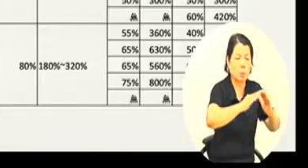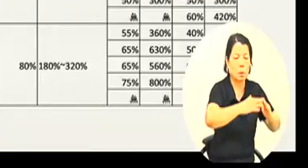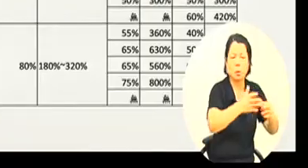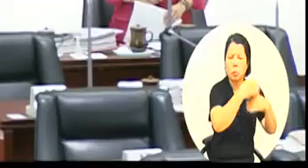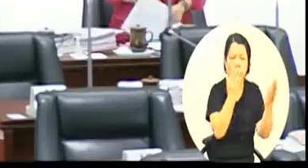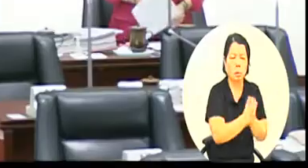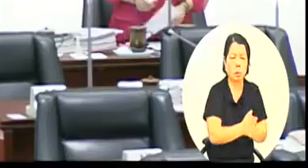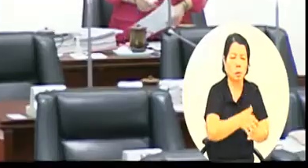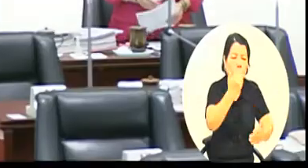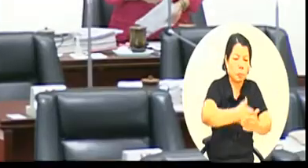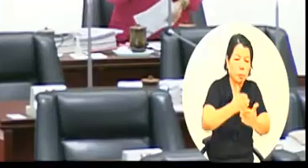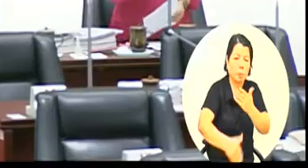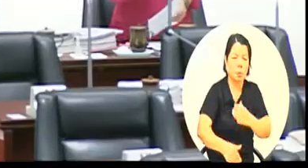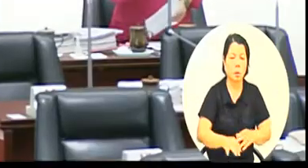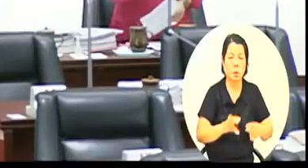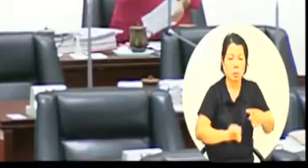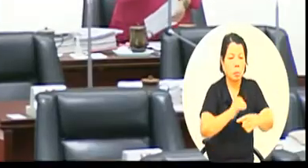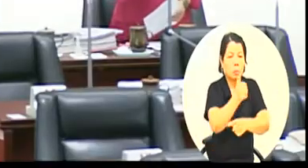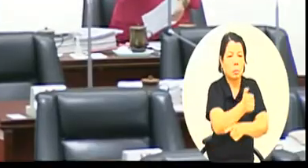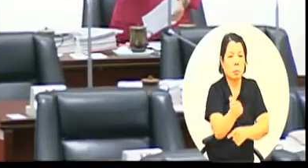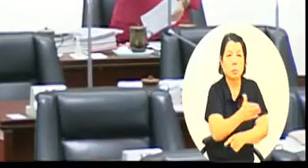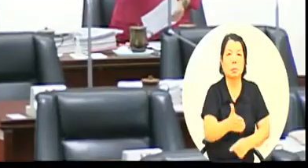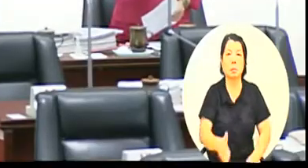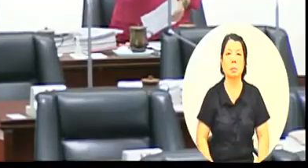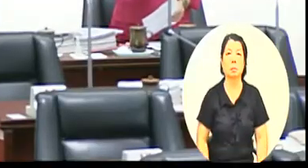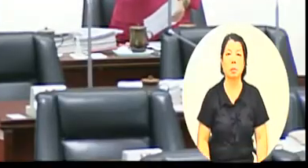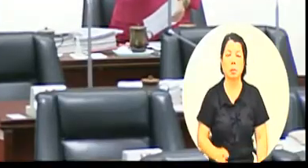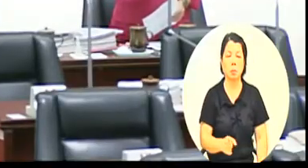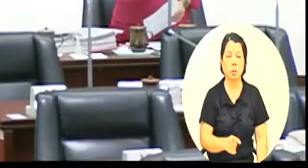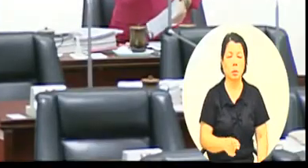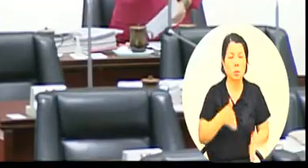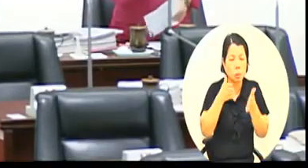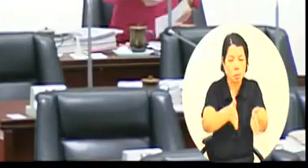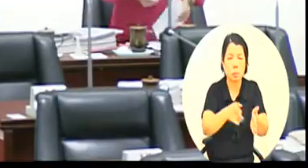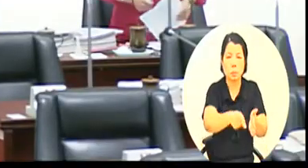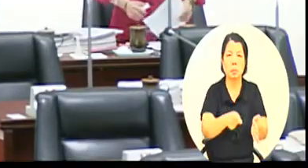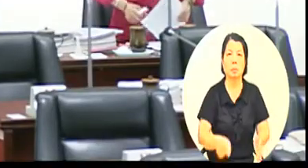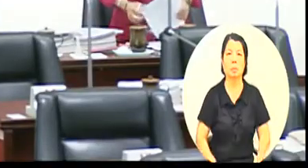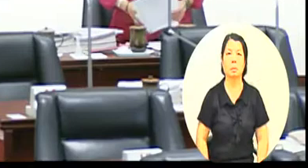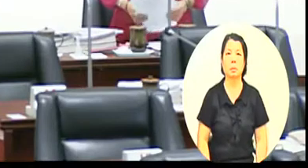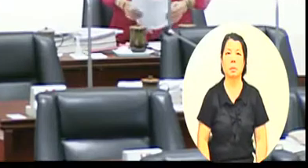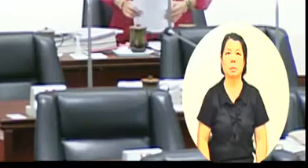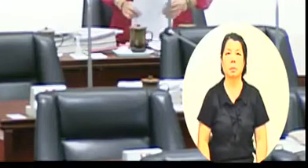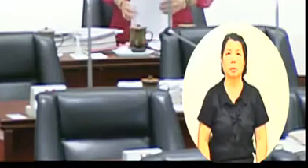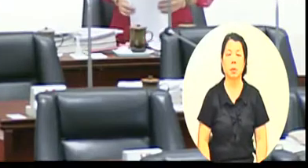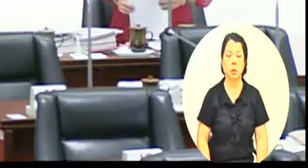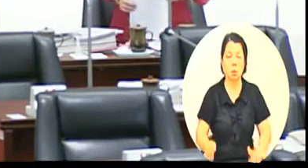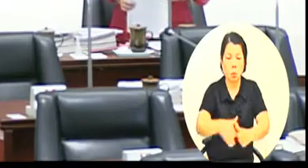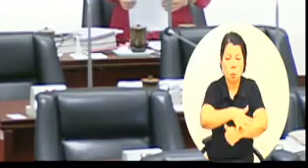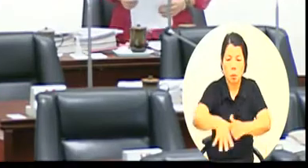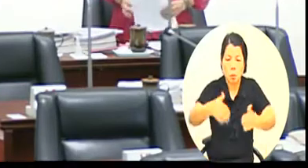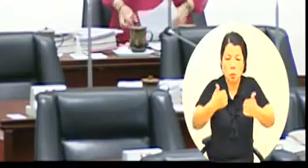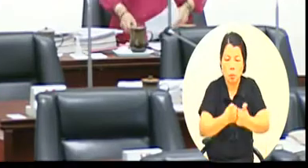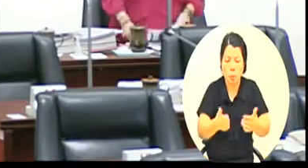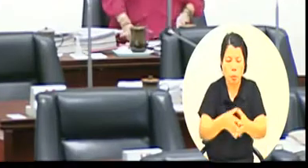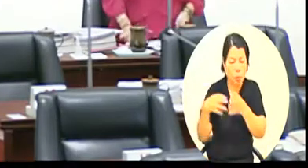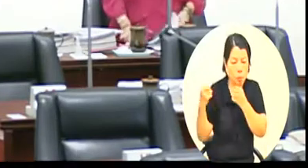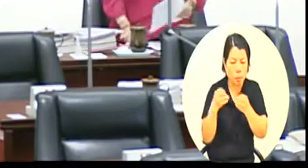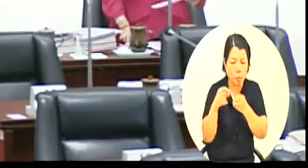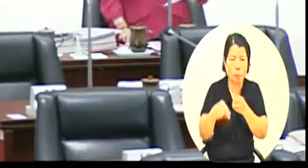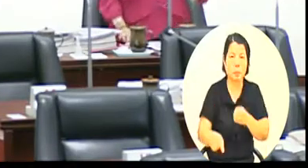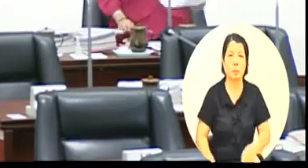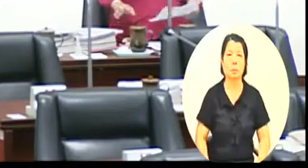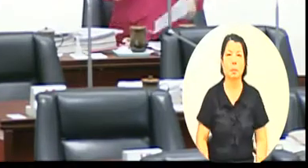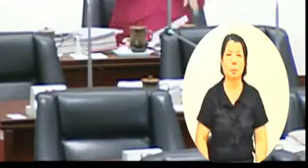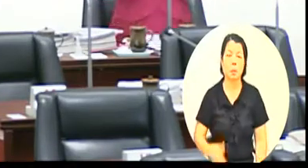概平均都在50左右了哈。那这个部分我们就是要跟我们委员会这边来讨论的，就是